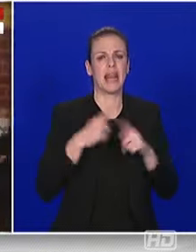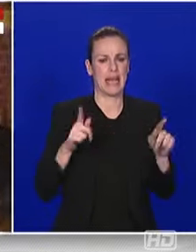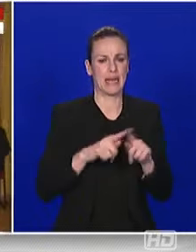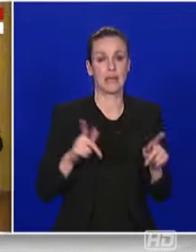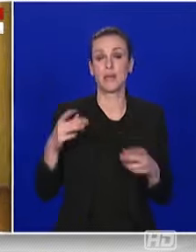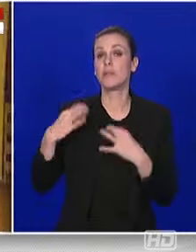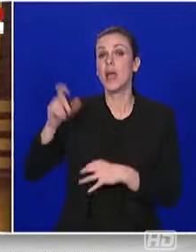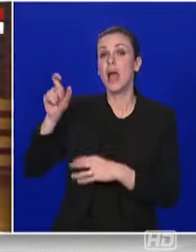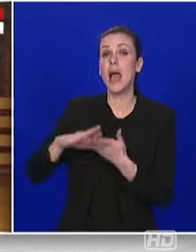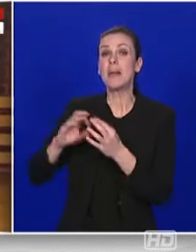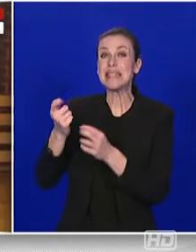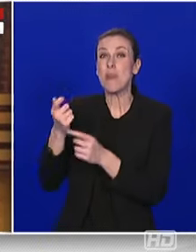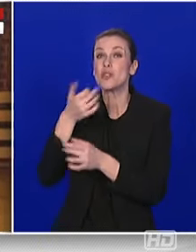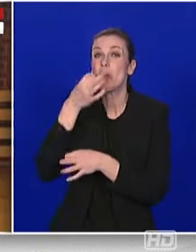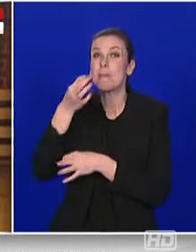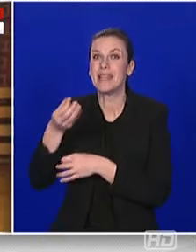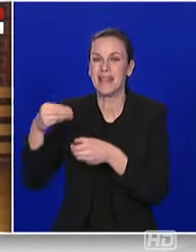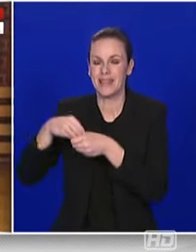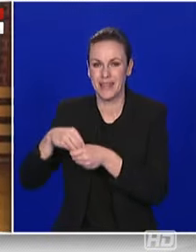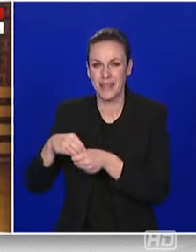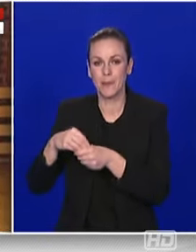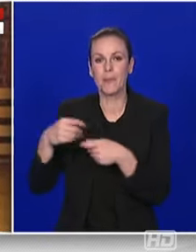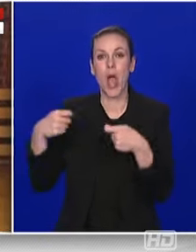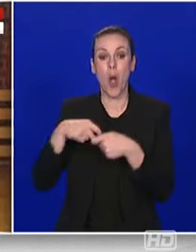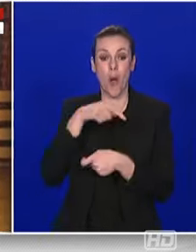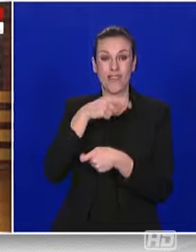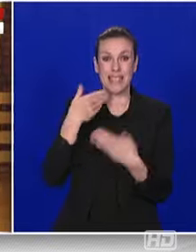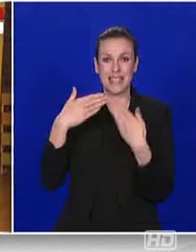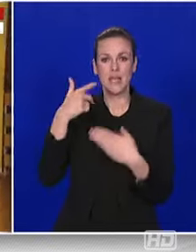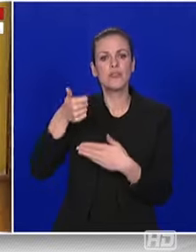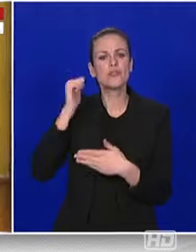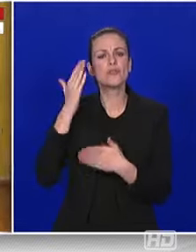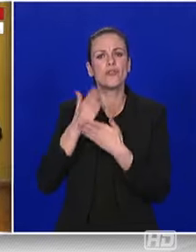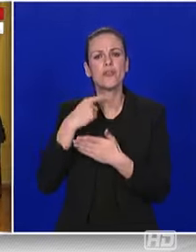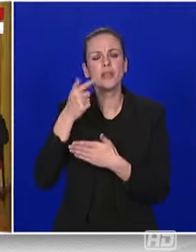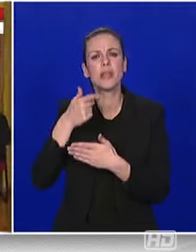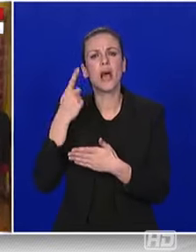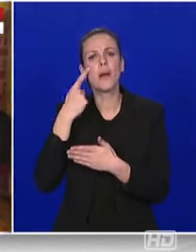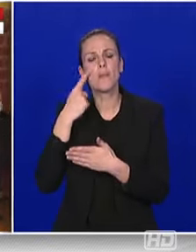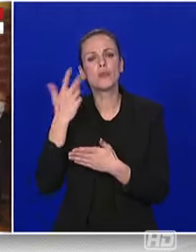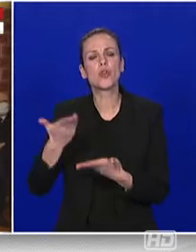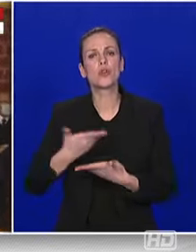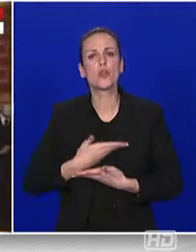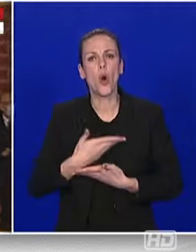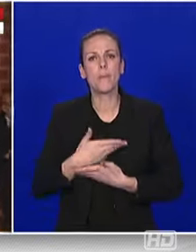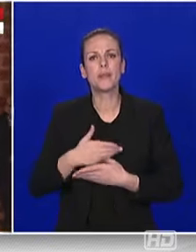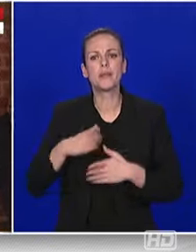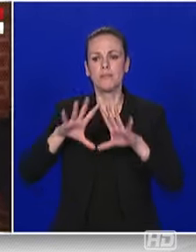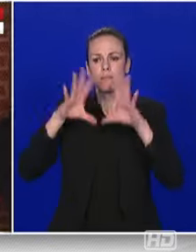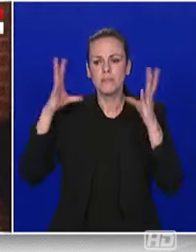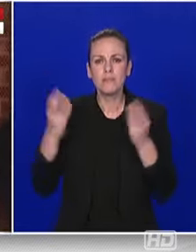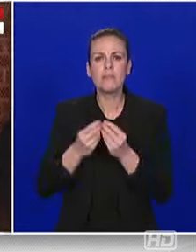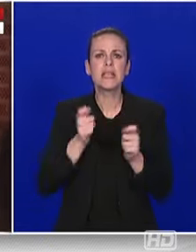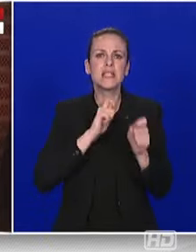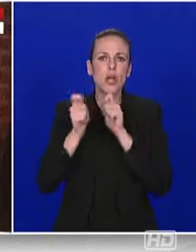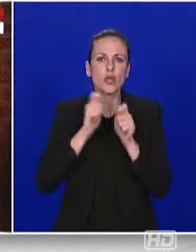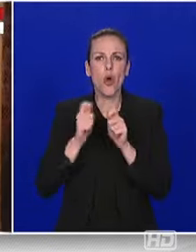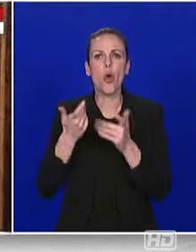Profesorica Markotić, ako može samo još za vas jedno pitanje na tragu ovog sastanka. Jučer ste rekli da će se pokušati postići sveopći konsenzus oko